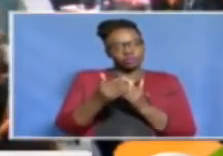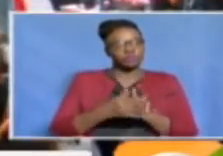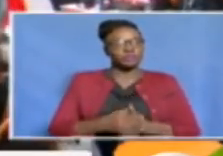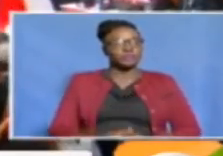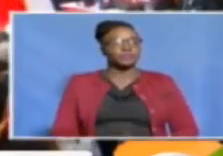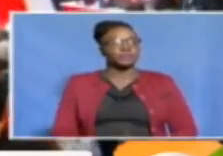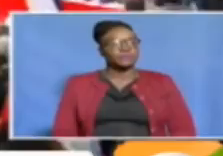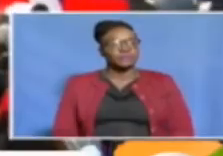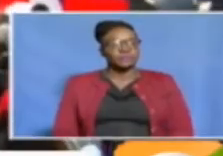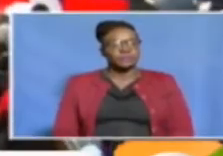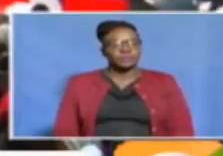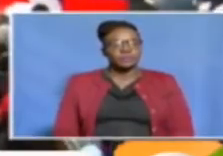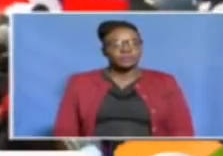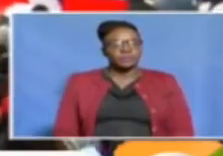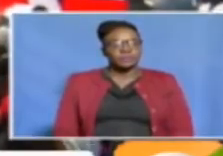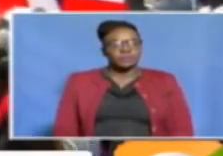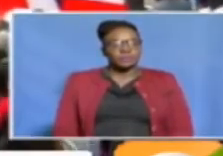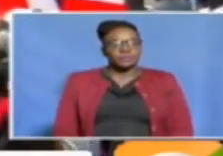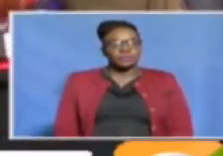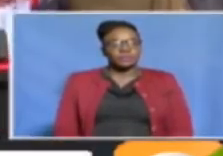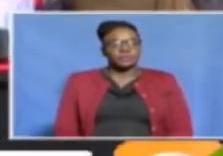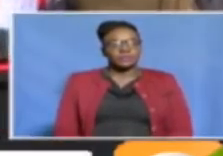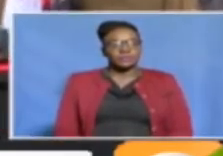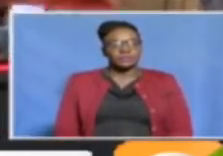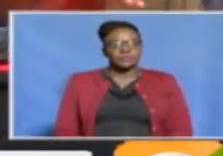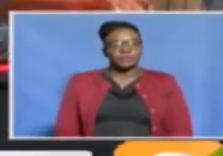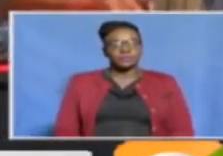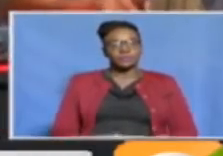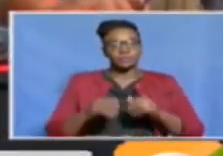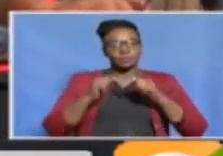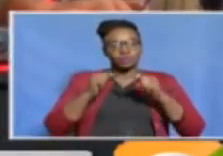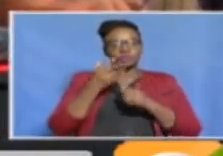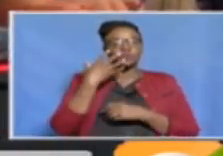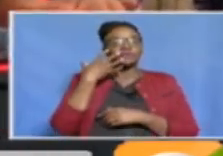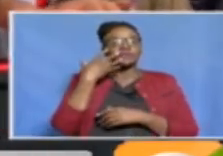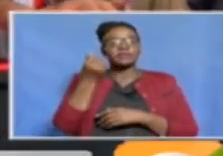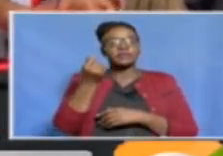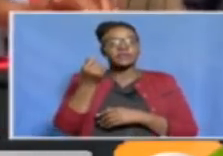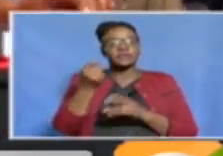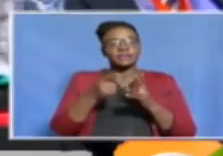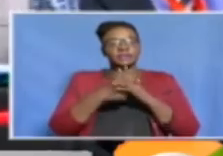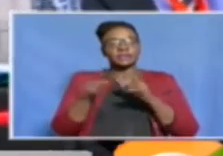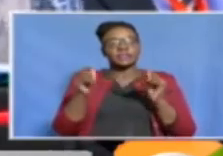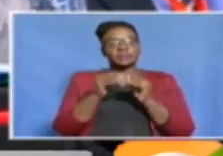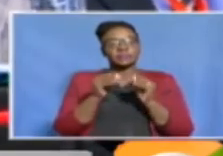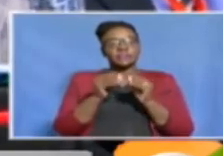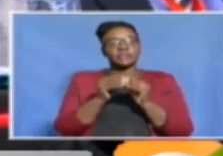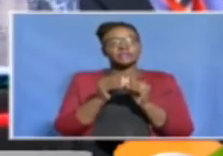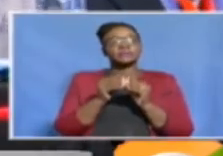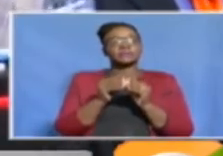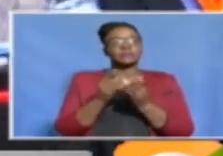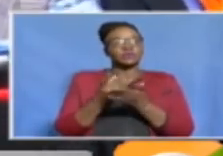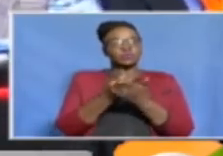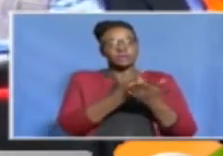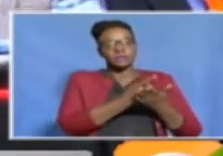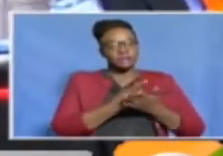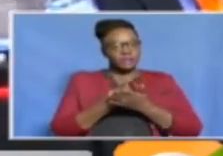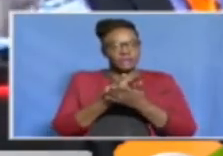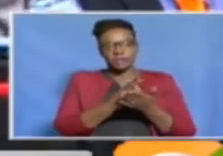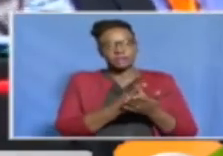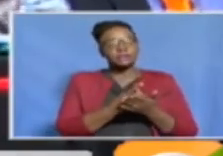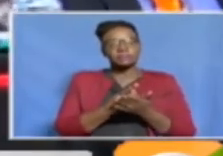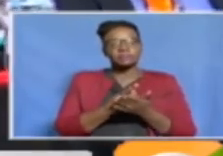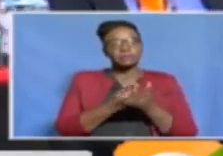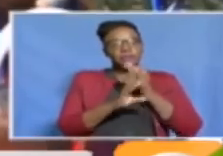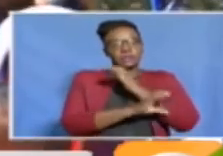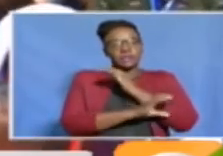for example. Wajumbe 500 wameanza mikutano yao katika ukumbi wa ufungamano kujadili mustakabali wa nchi. Take the